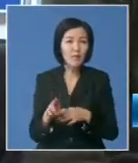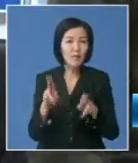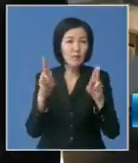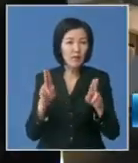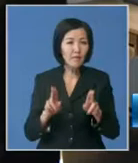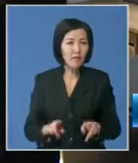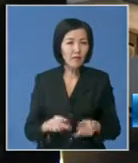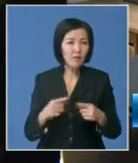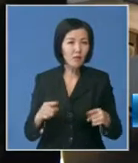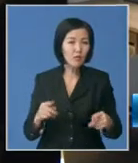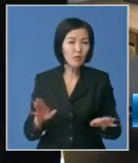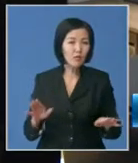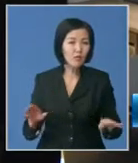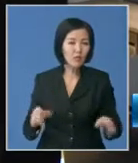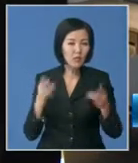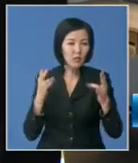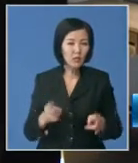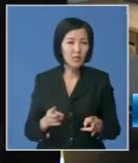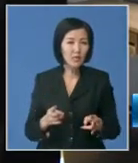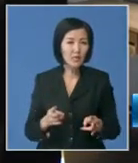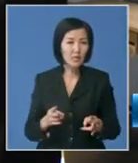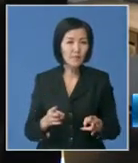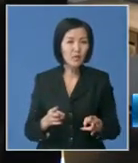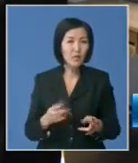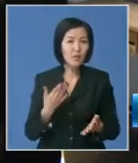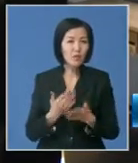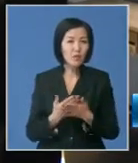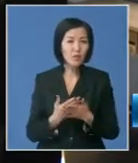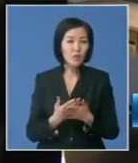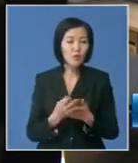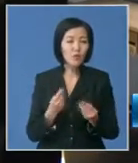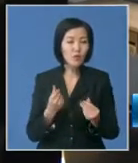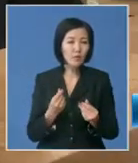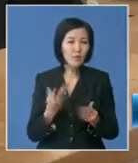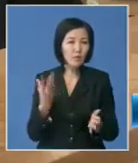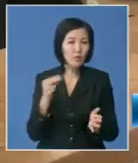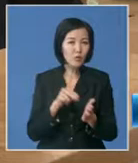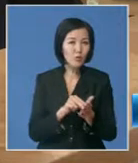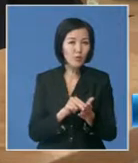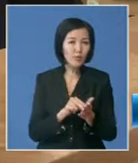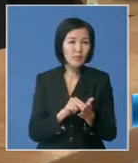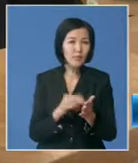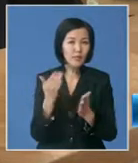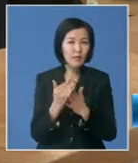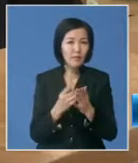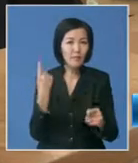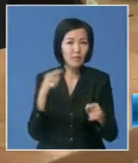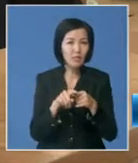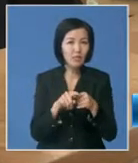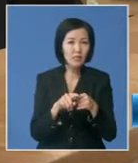невских авария и техногенного характера не стоит такой комплекс программно-технических средств